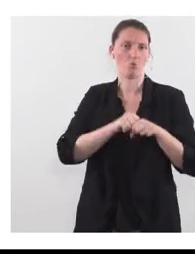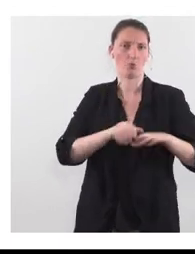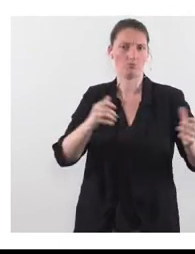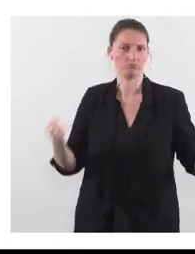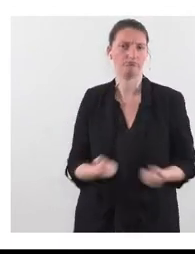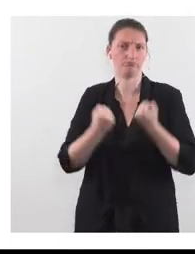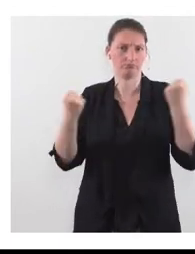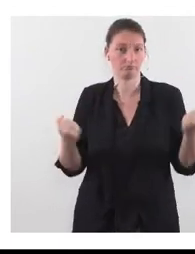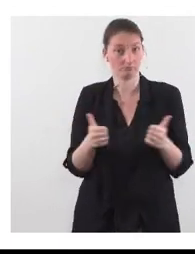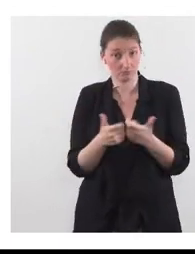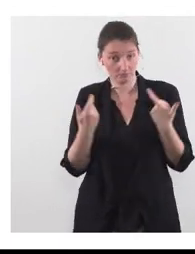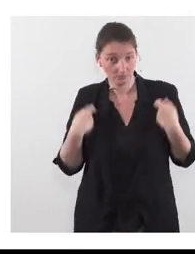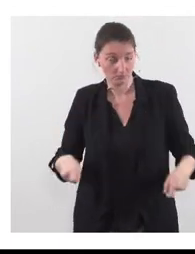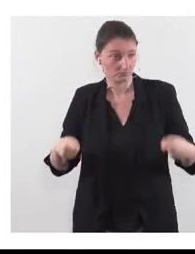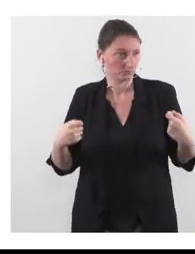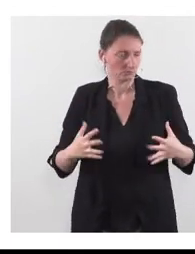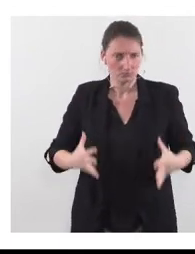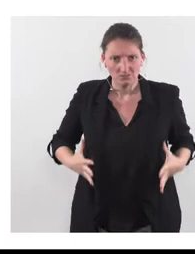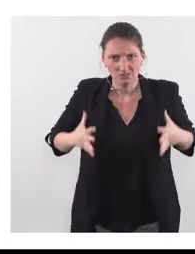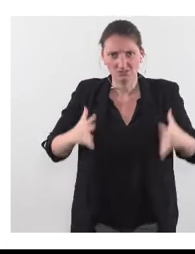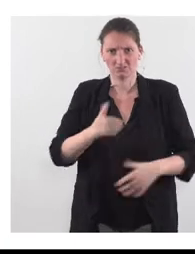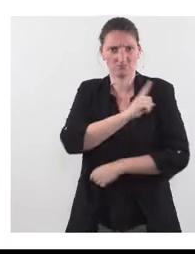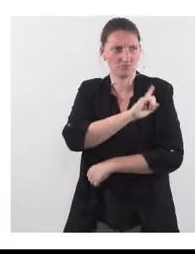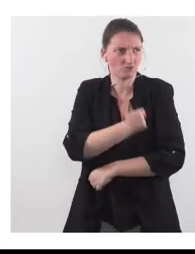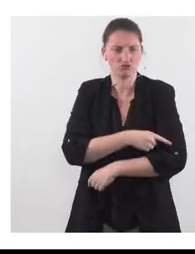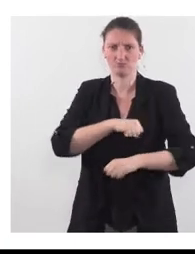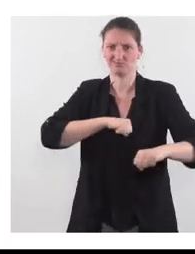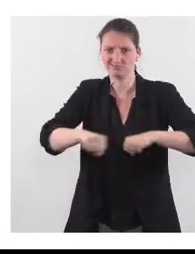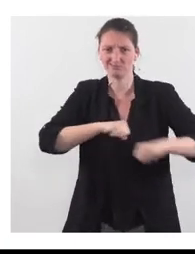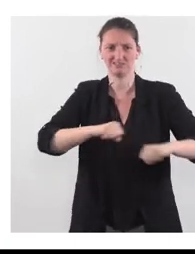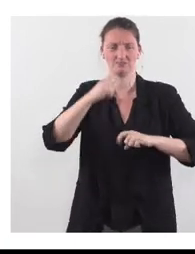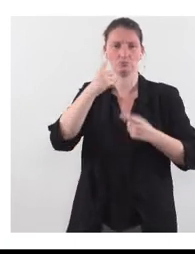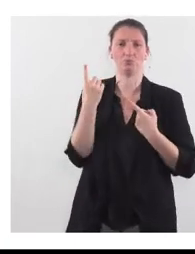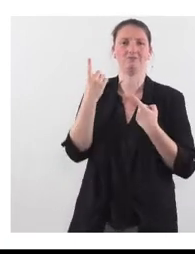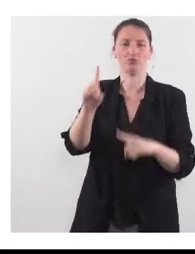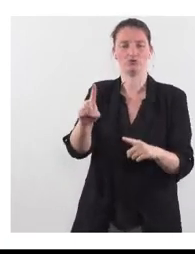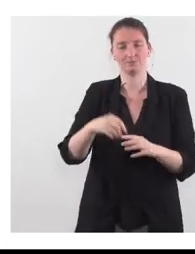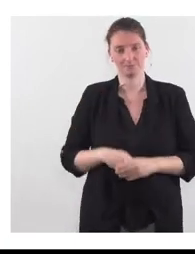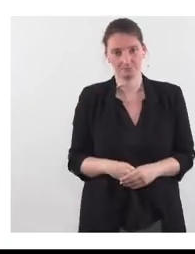dépense beaucoup de ressources ou engage beaucoup de ressources pour défendre ces affaires.